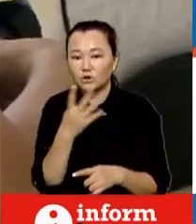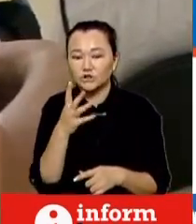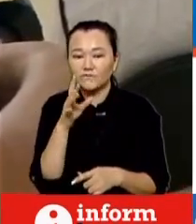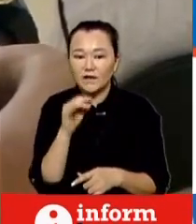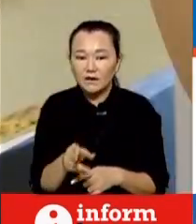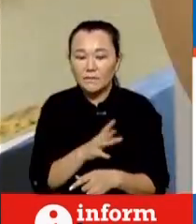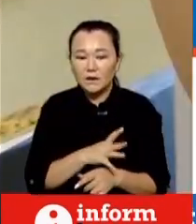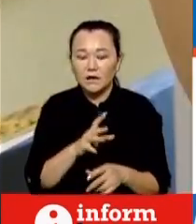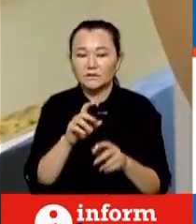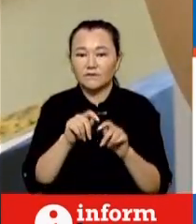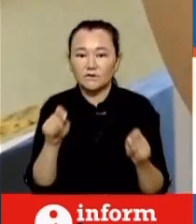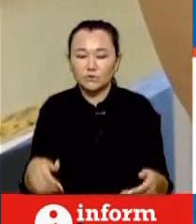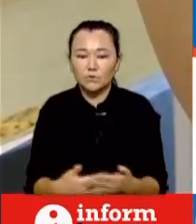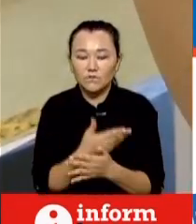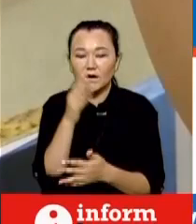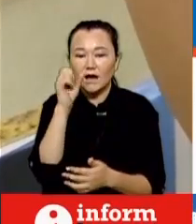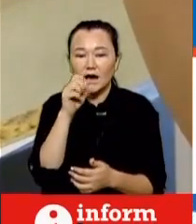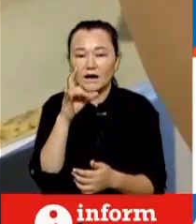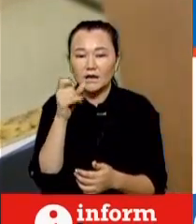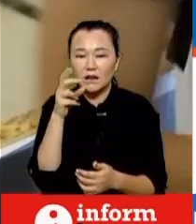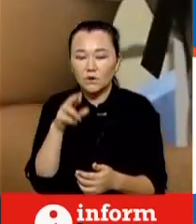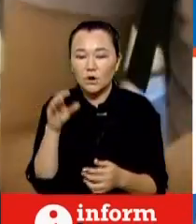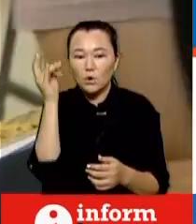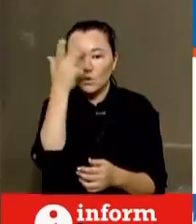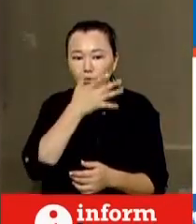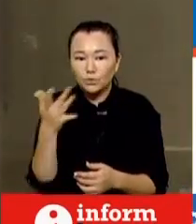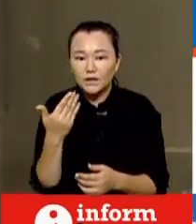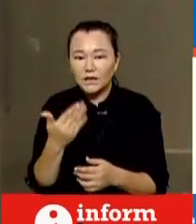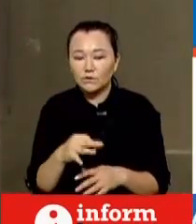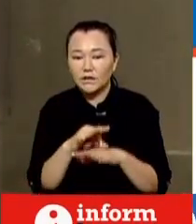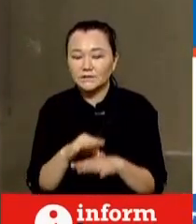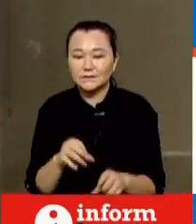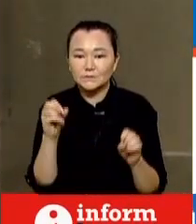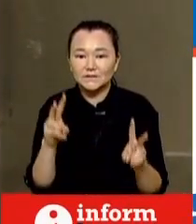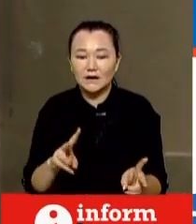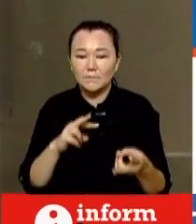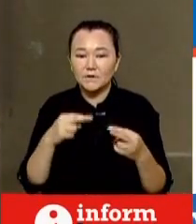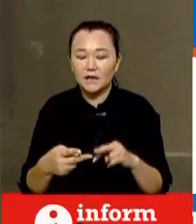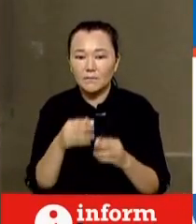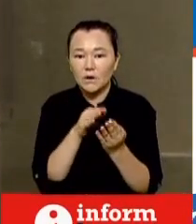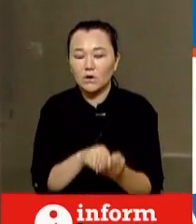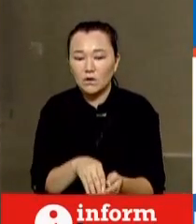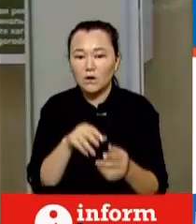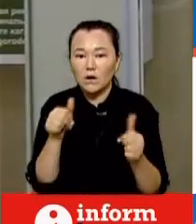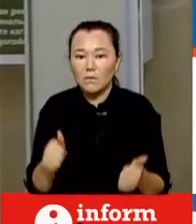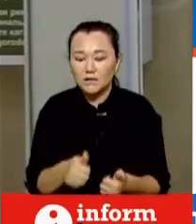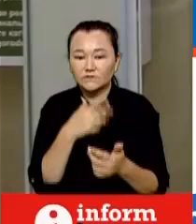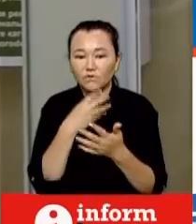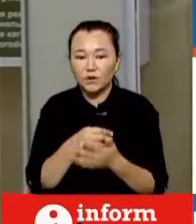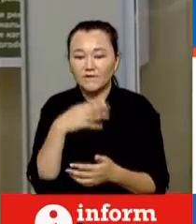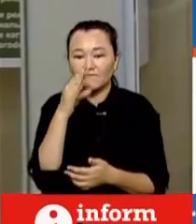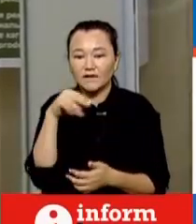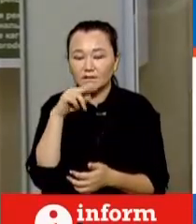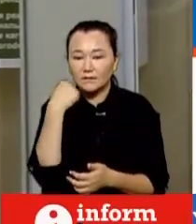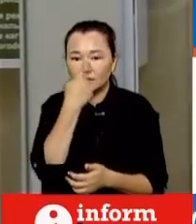была сформирована новая археологическая культура ее носители специально меняли погребальную обрядности свой внешний вид